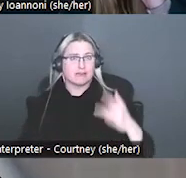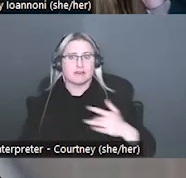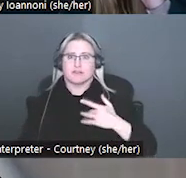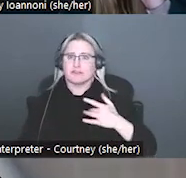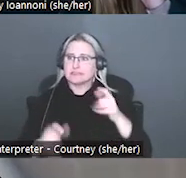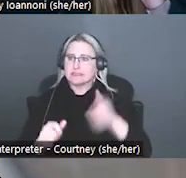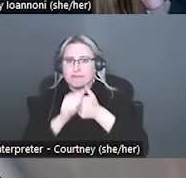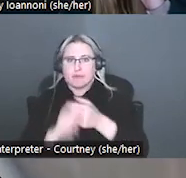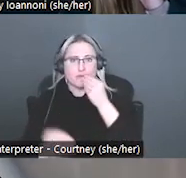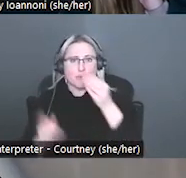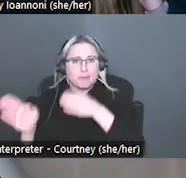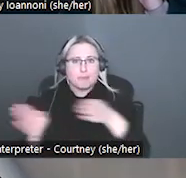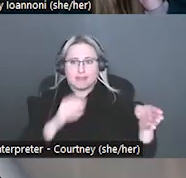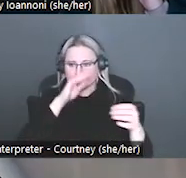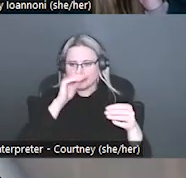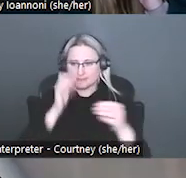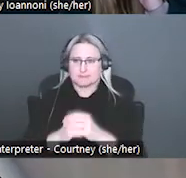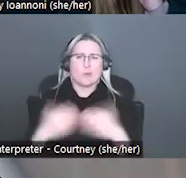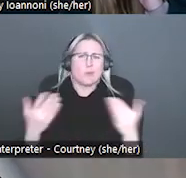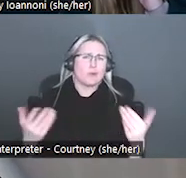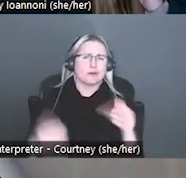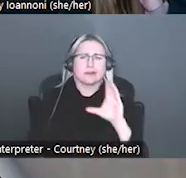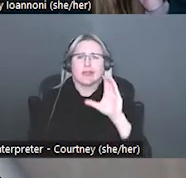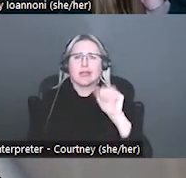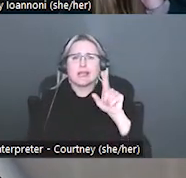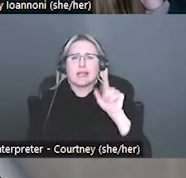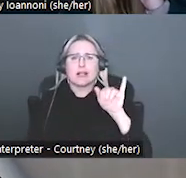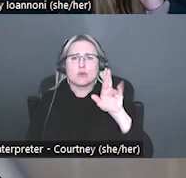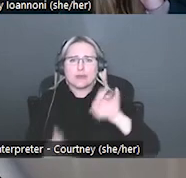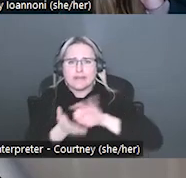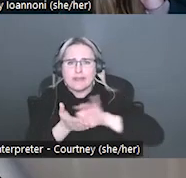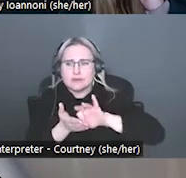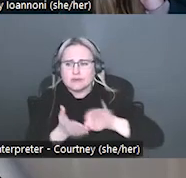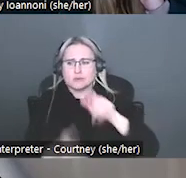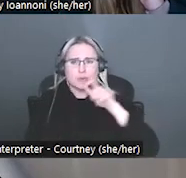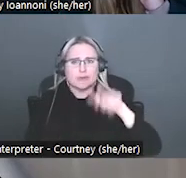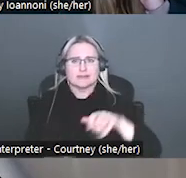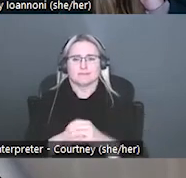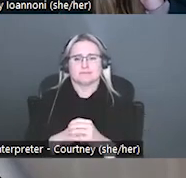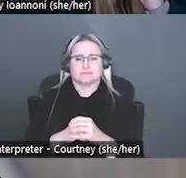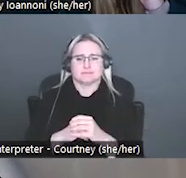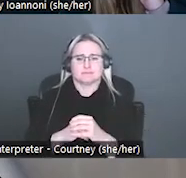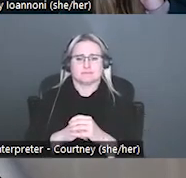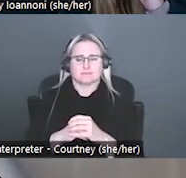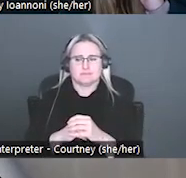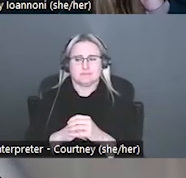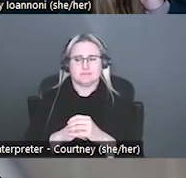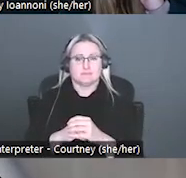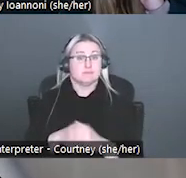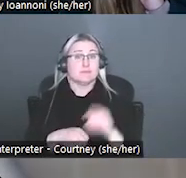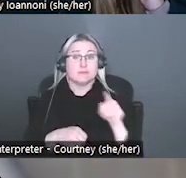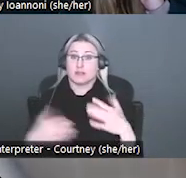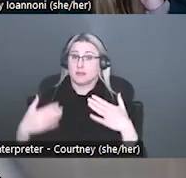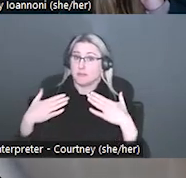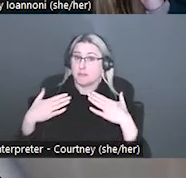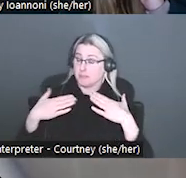il faut donc pouvoir vivre sans dépendre de plans alimentaires